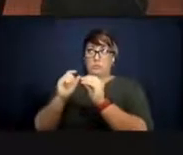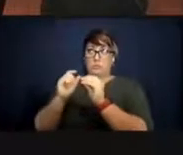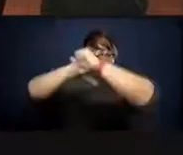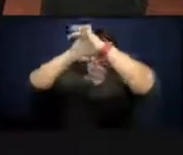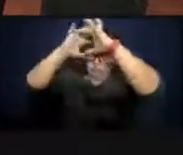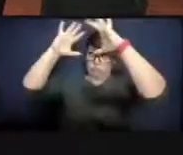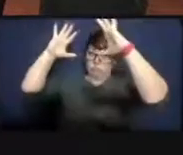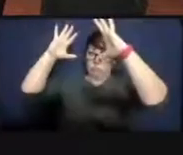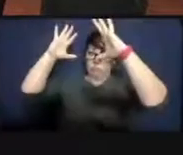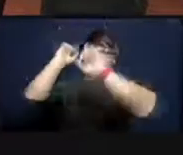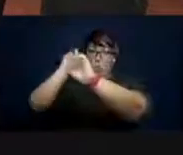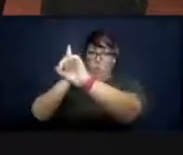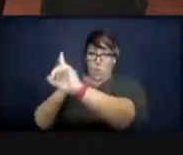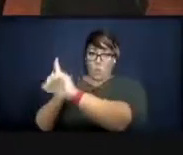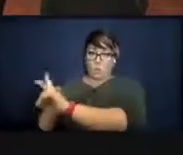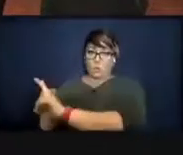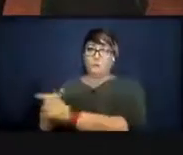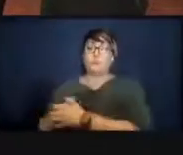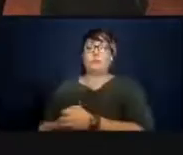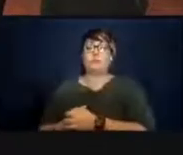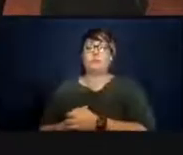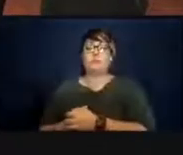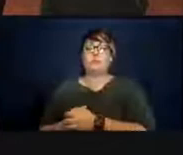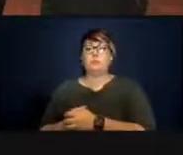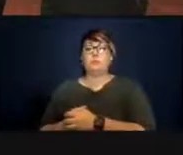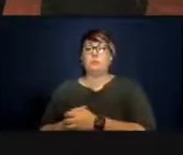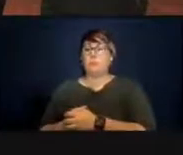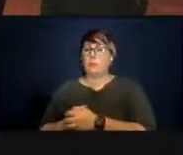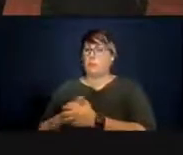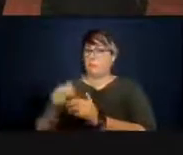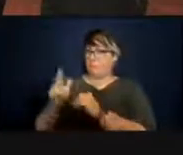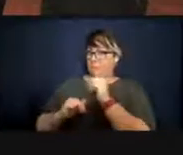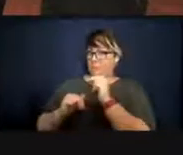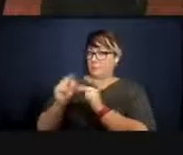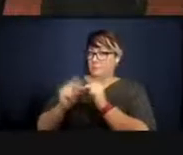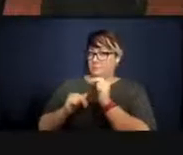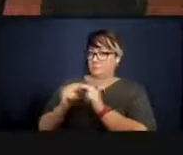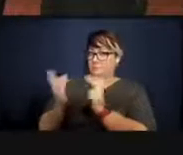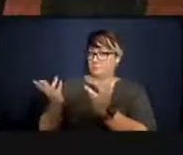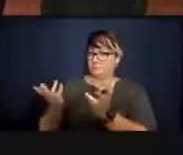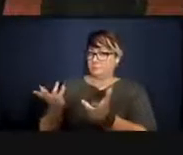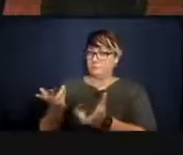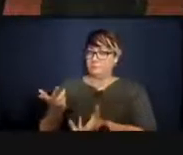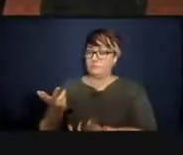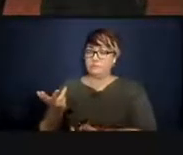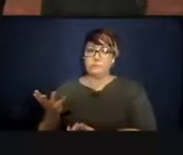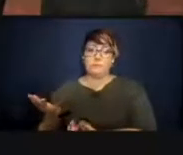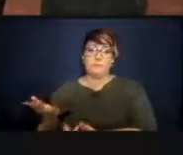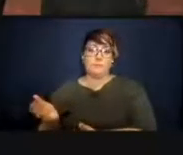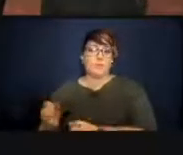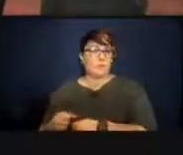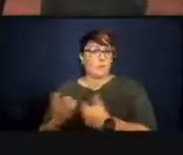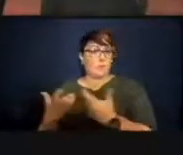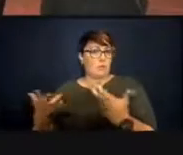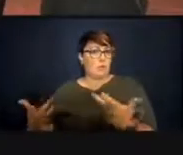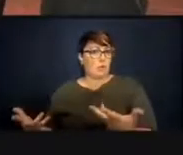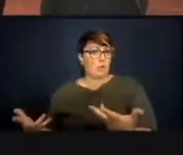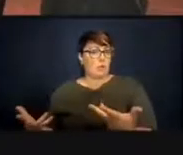wezesha wanafunzi kuona mapema tu mambo yale ambayo ungependa kufanya siku za